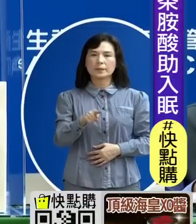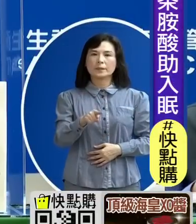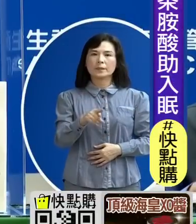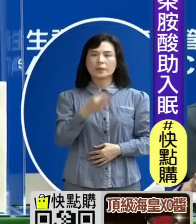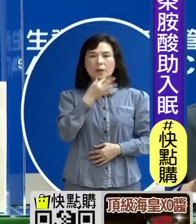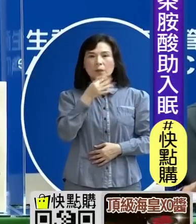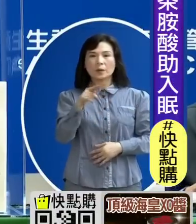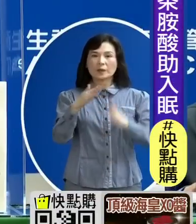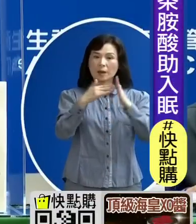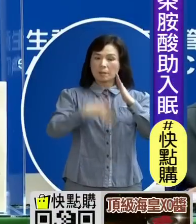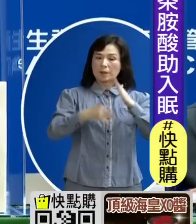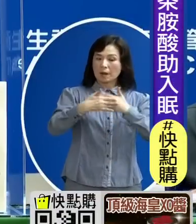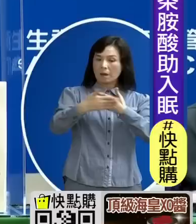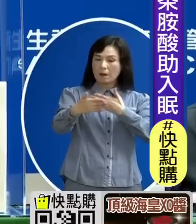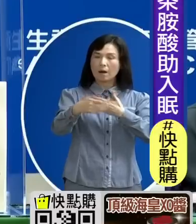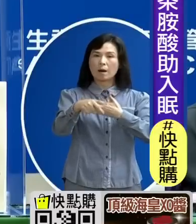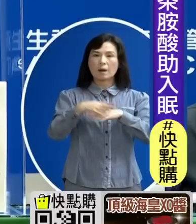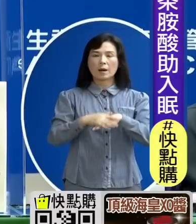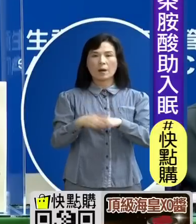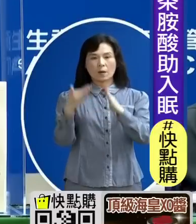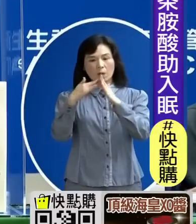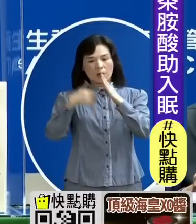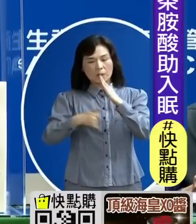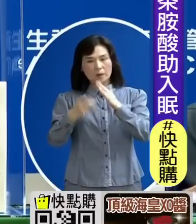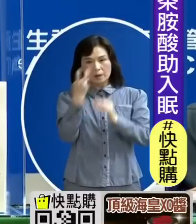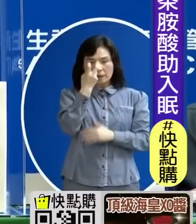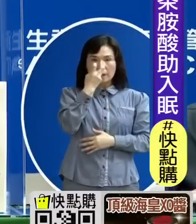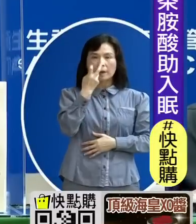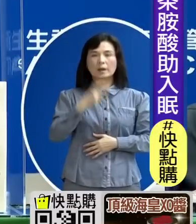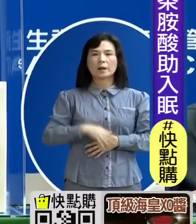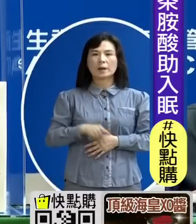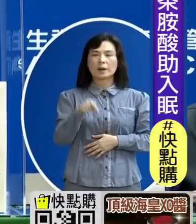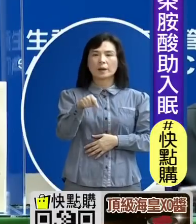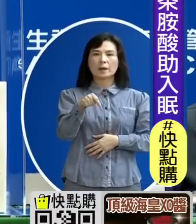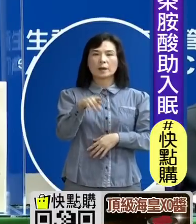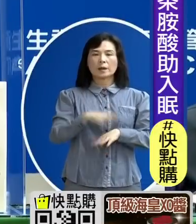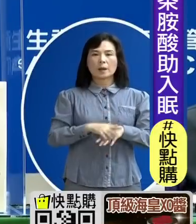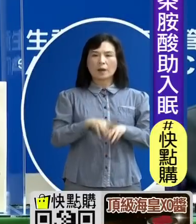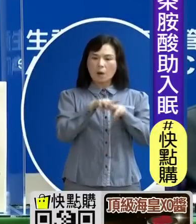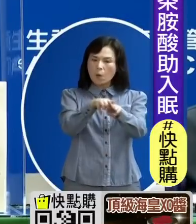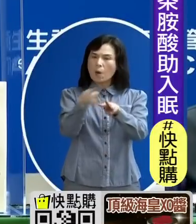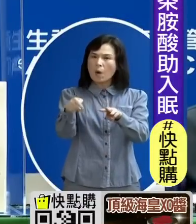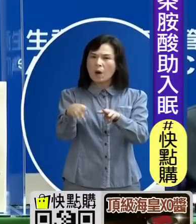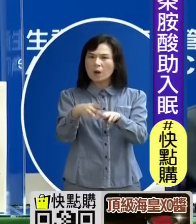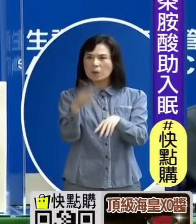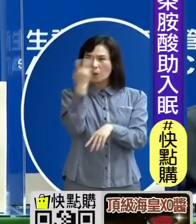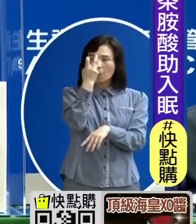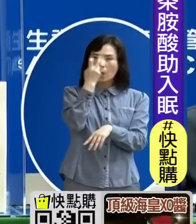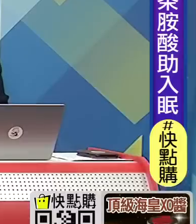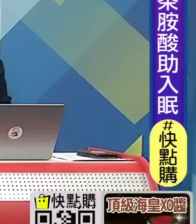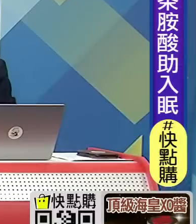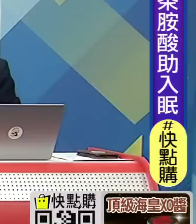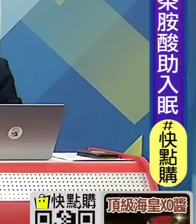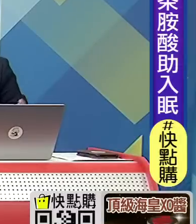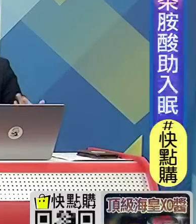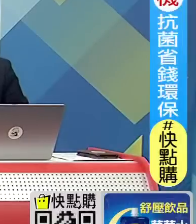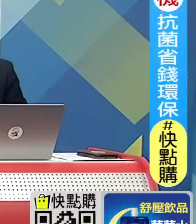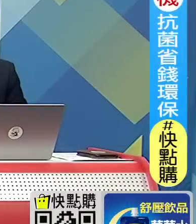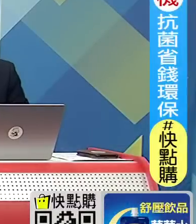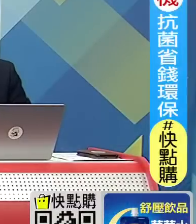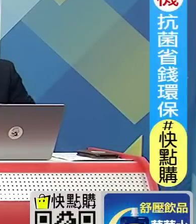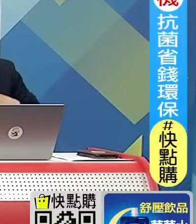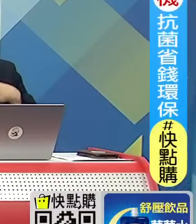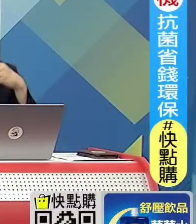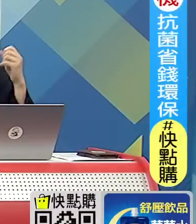公司这么有资金，那你为什么不直接去代理？你就用你的蓄力， 他没有资格啦，他是做电脑周